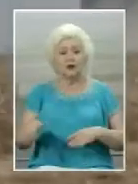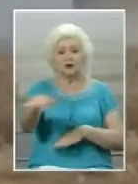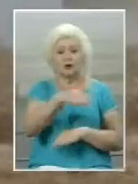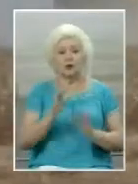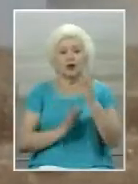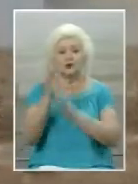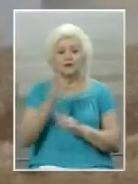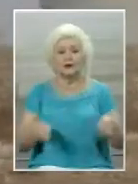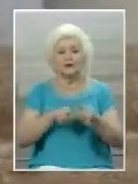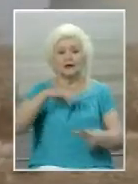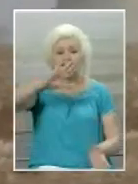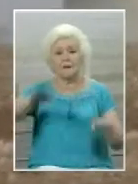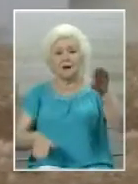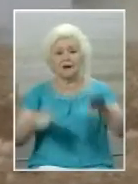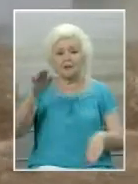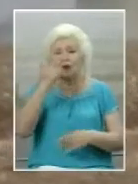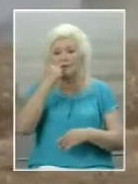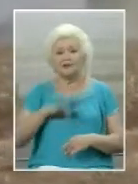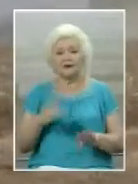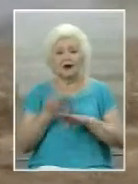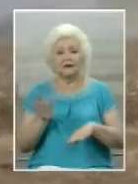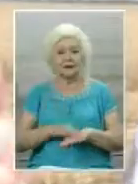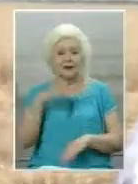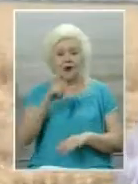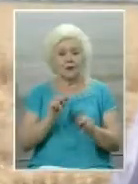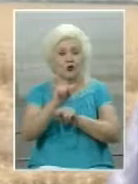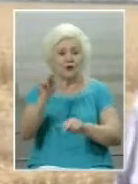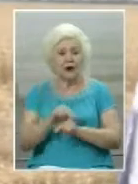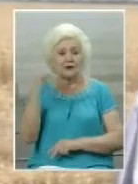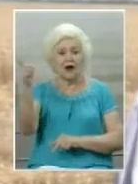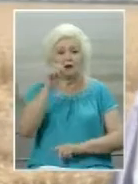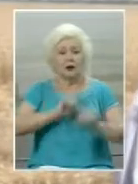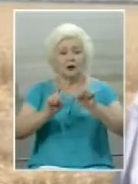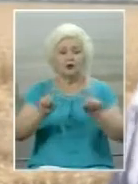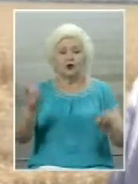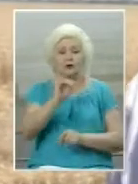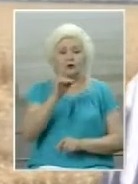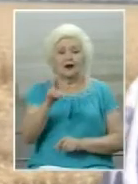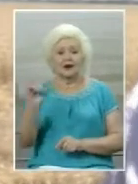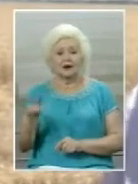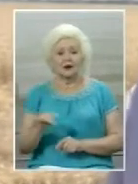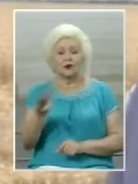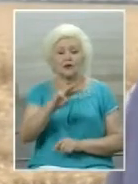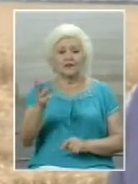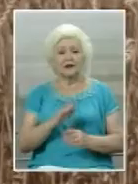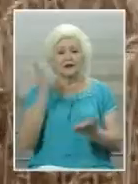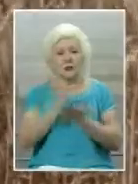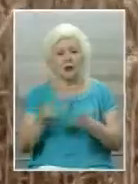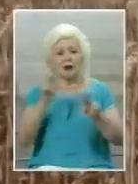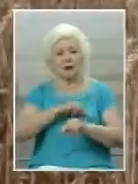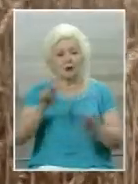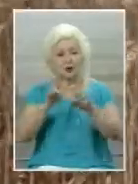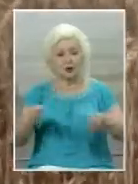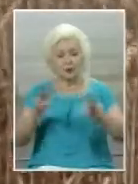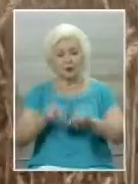до таких перепадів адаптуватися складно, говорить ректор аграрного університету Юрій Кирилов. ВИШ має розробки, що затребувані